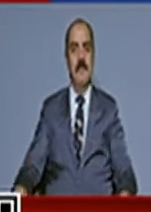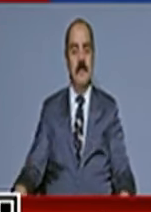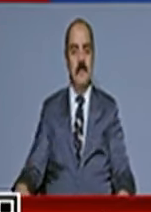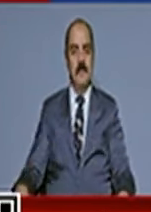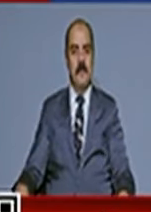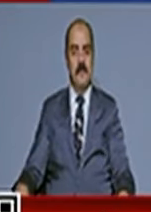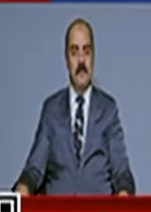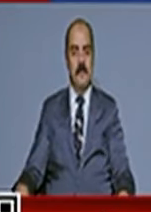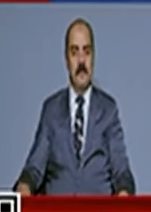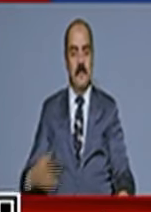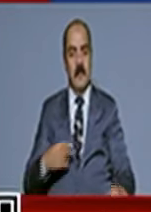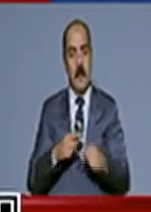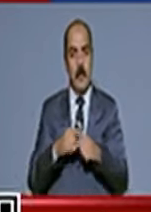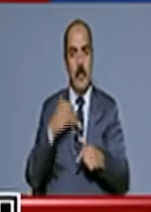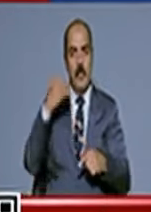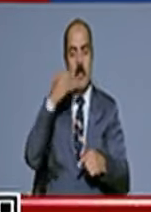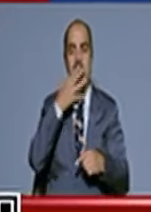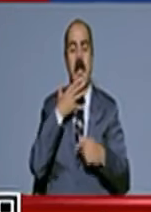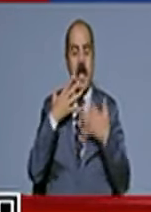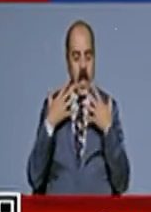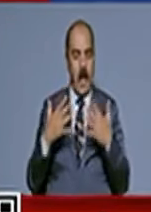وصياغة مستقبل مشرق لمصر.